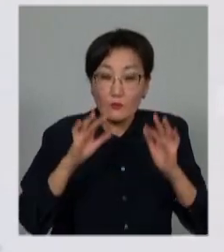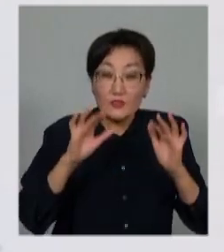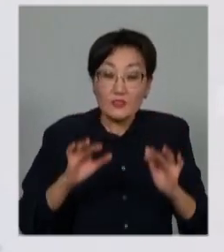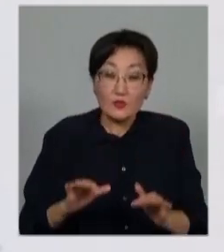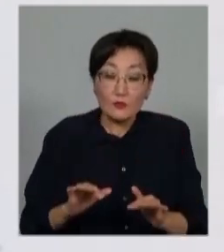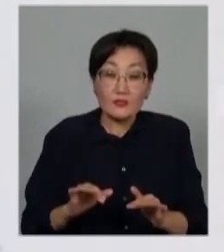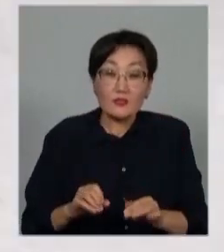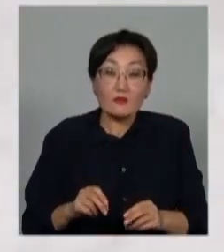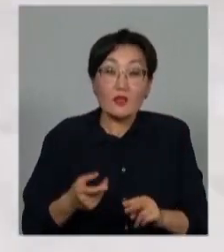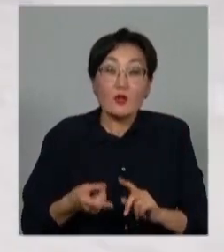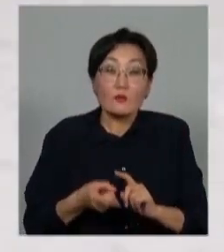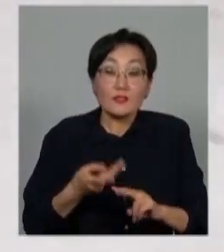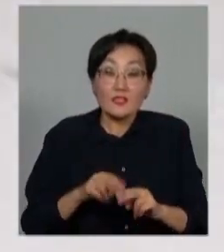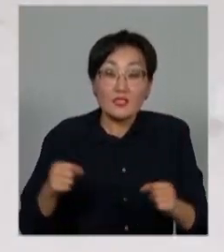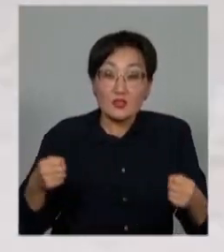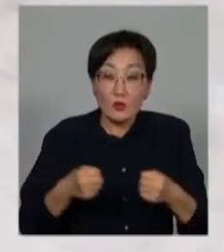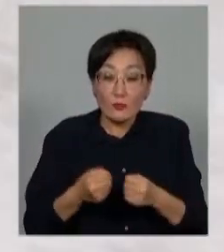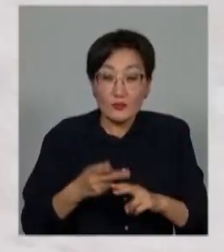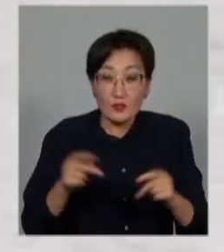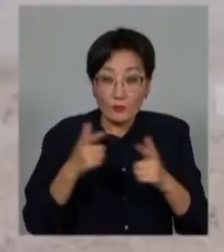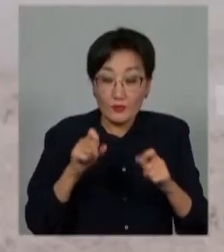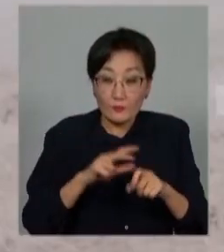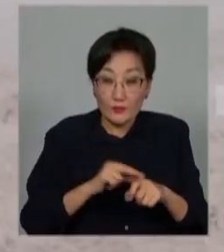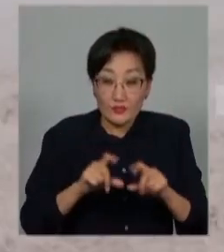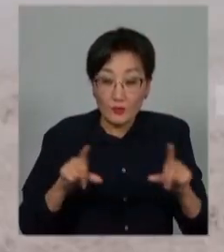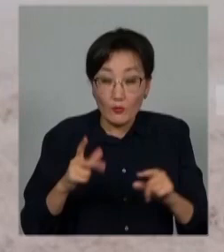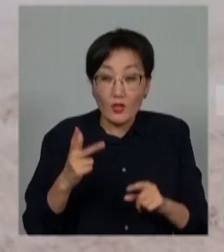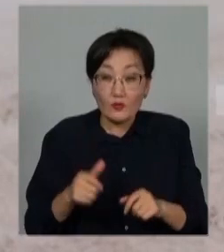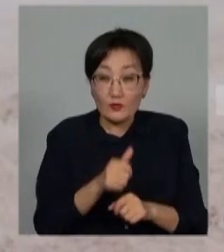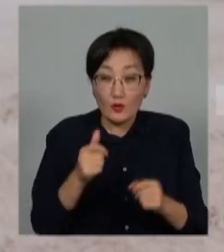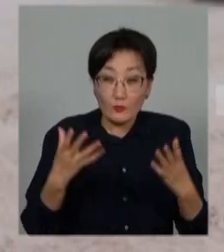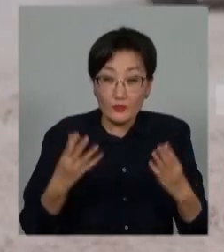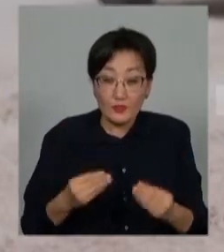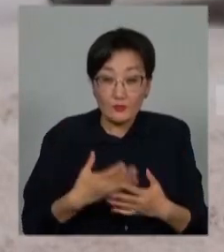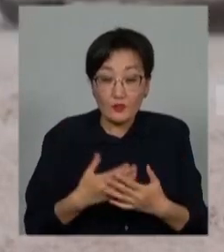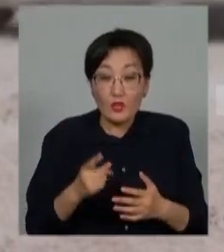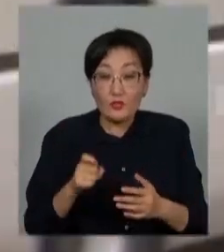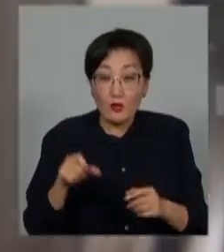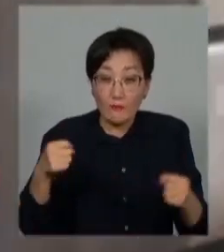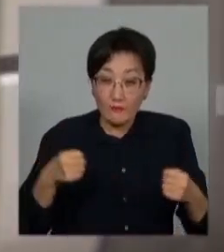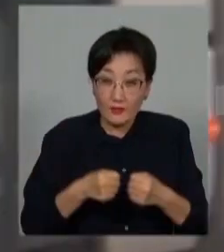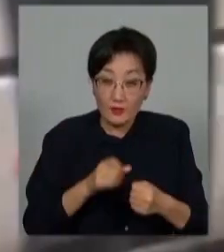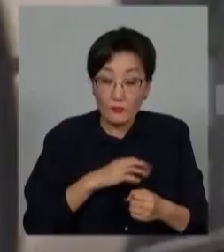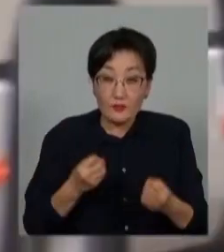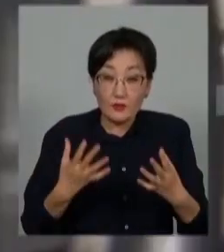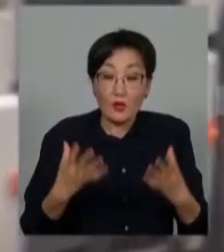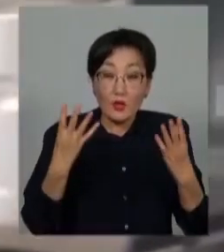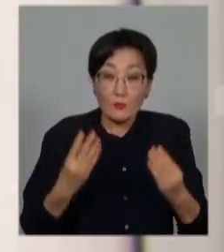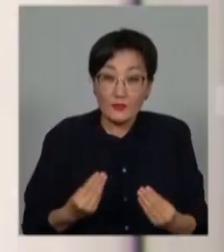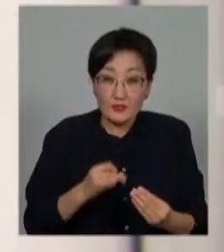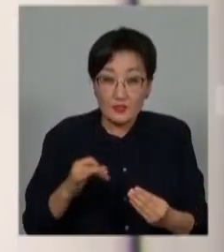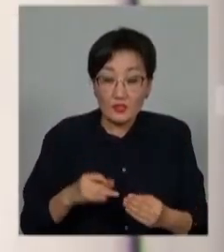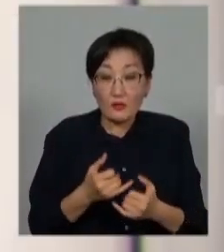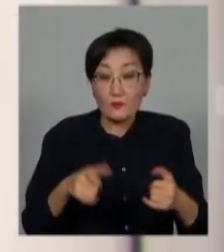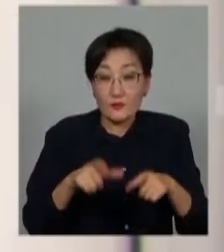Разбушевавшаяся стихия спровоцировала и ДТП. По данным полиции, только к 3 часам дня произошло около 100 аварий. Непростым день выдался и